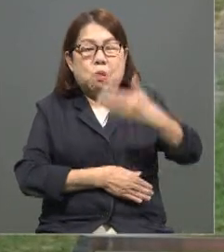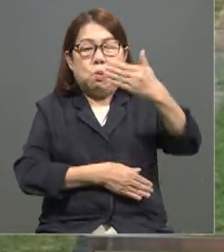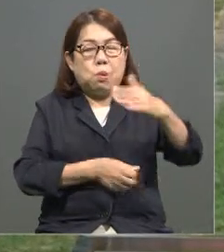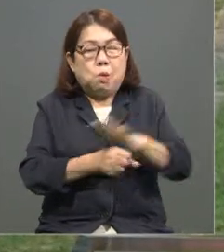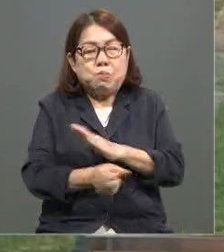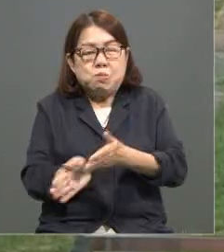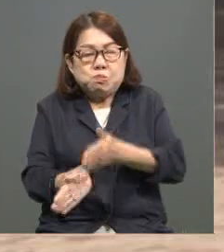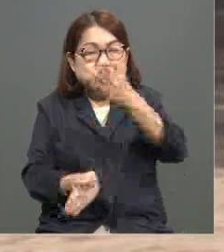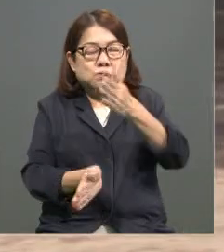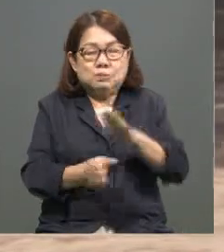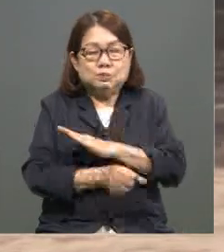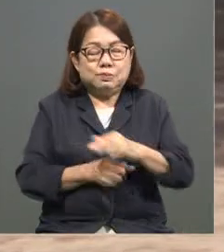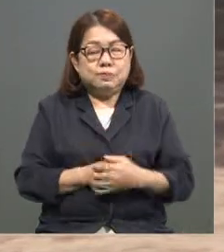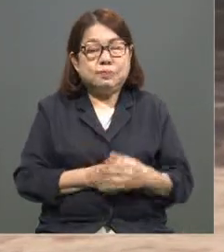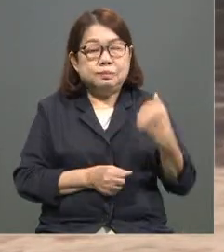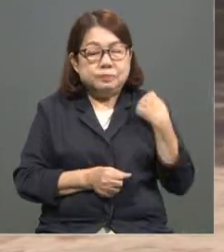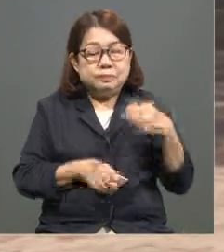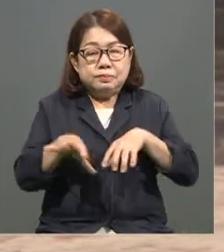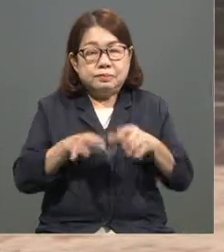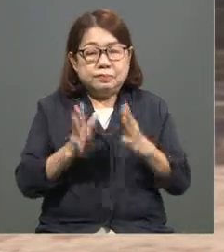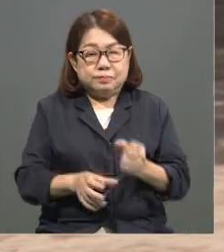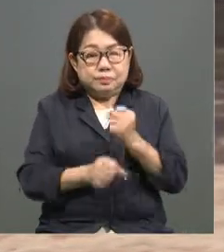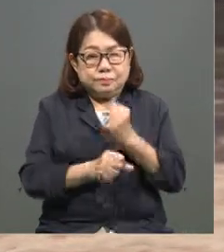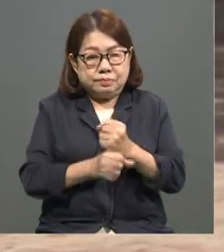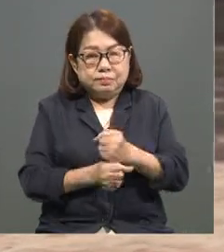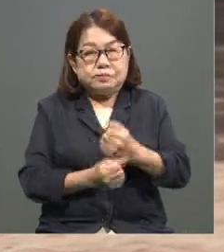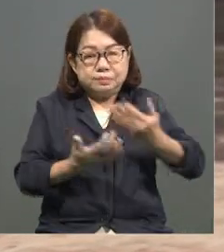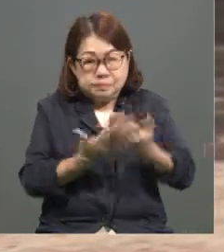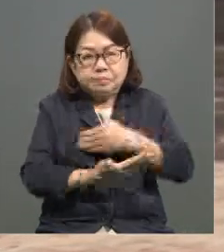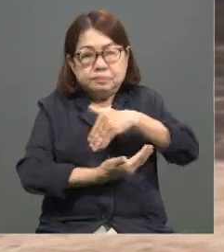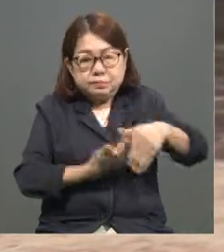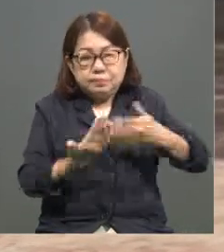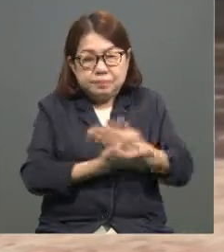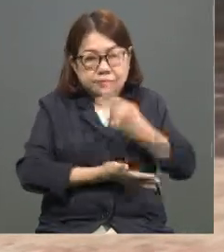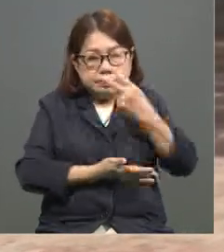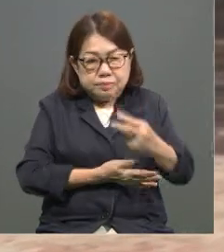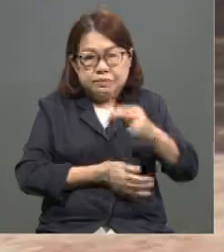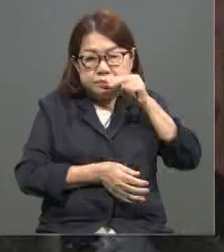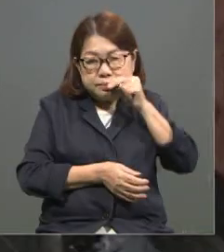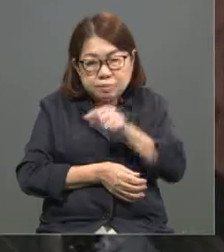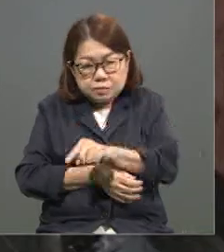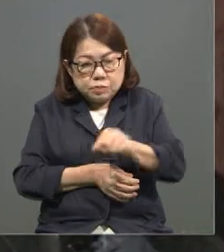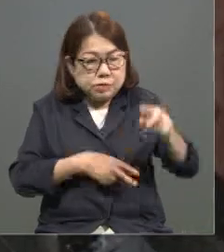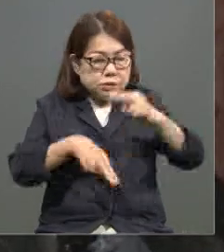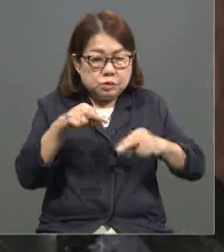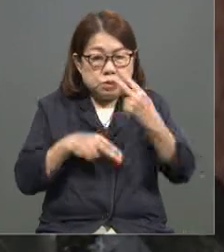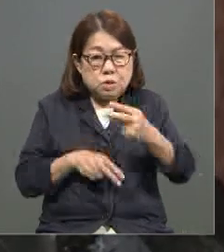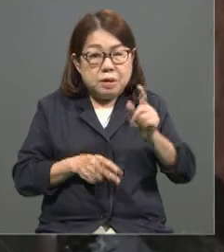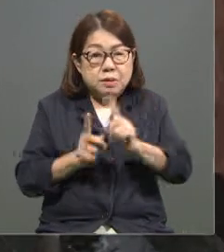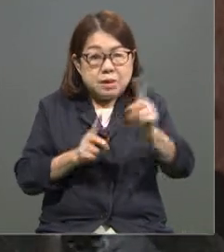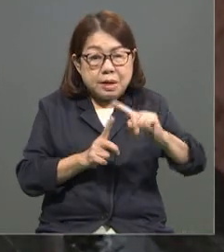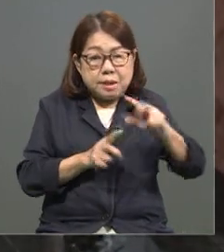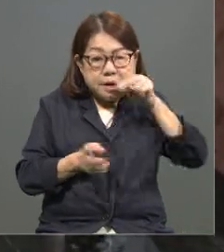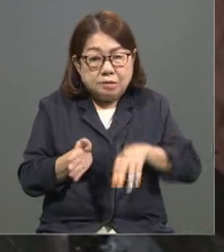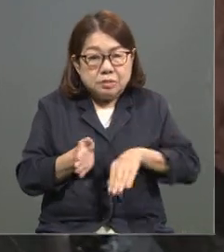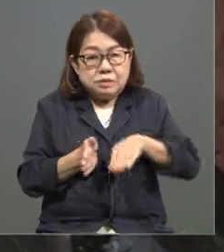เลยนะคะขณะเดียวกันได้มีการจัดเจ้าหน้าที่คือจัดเป็นเวรยามเลยให้ตรวจสถานการณ์น้ำตามจุดต่างๆถ้าเจอจุดไหนระดับ